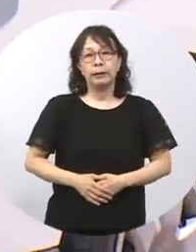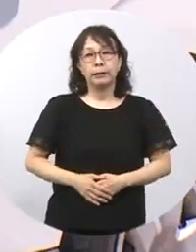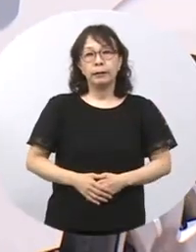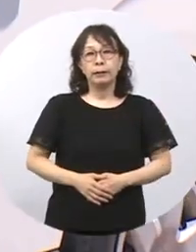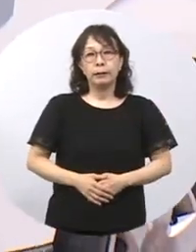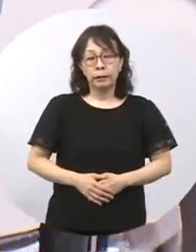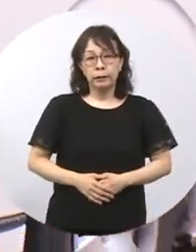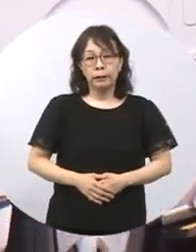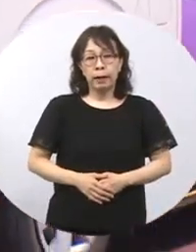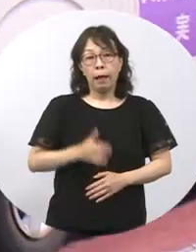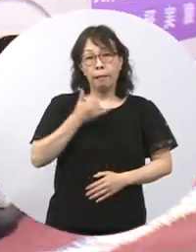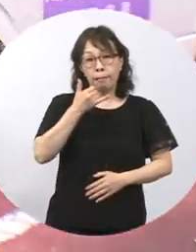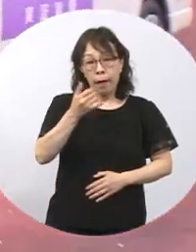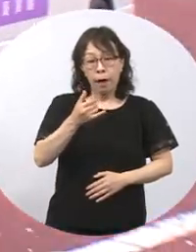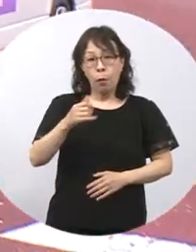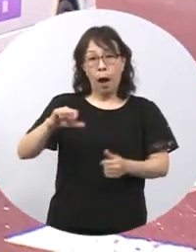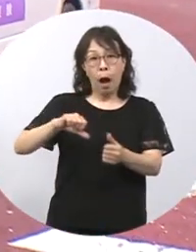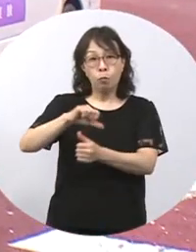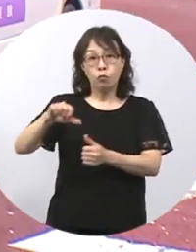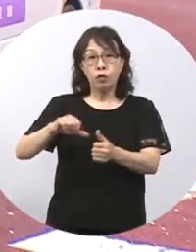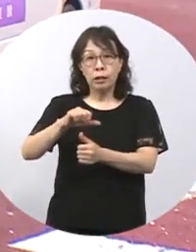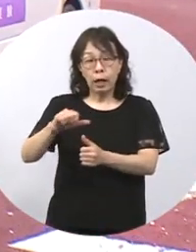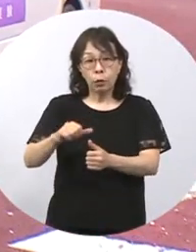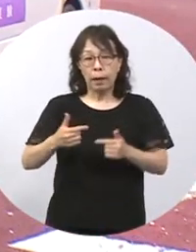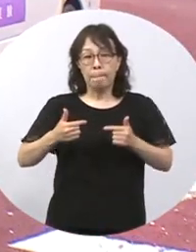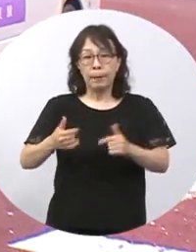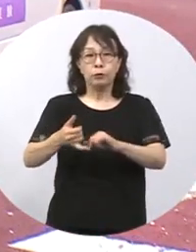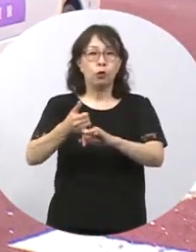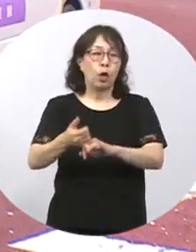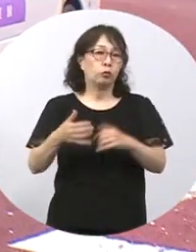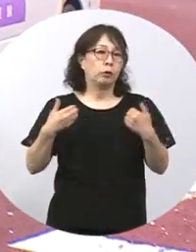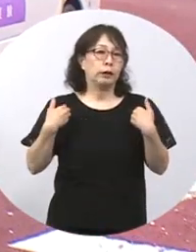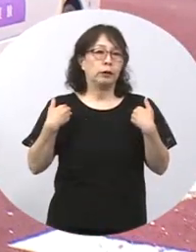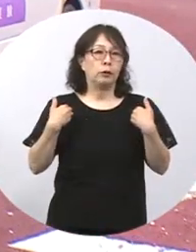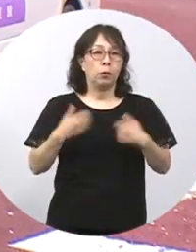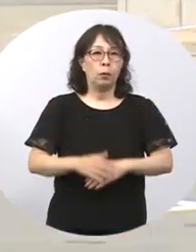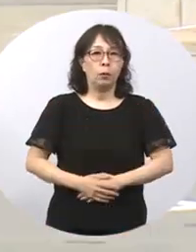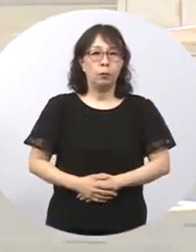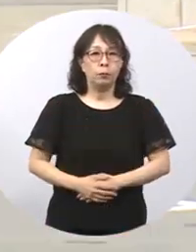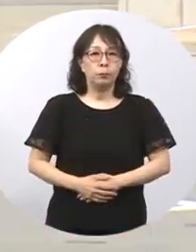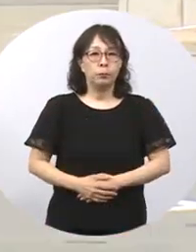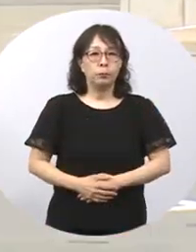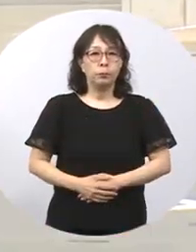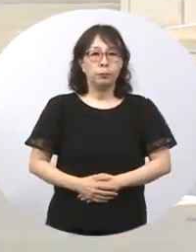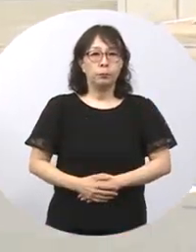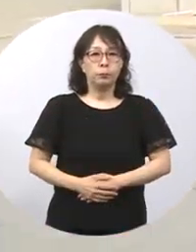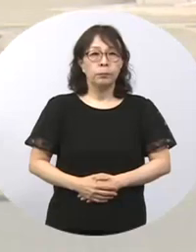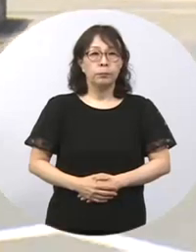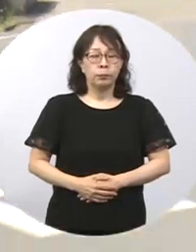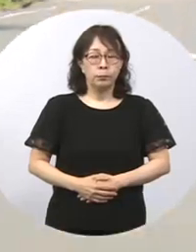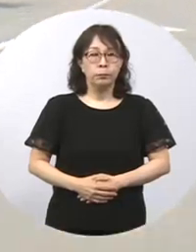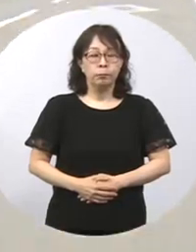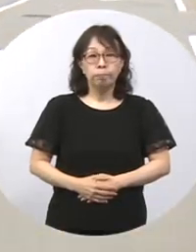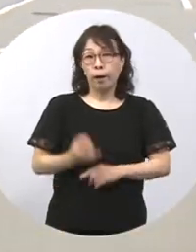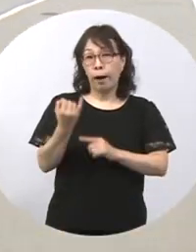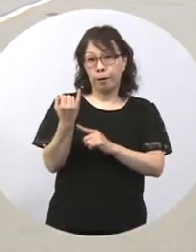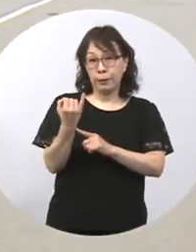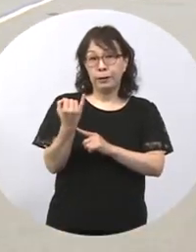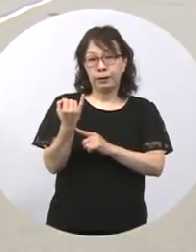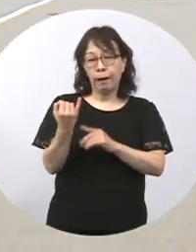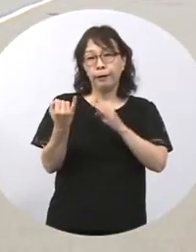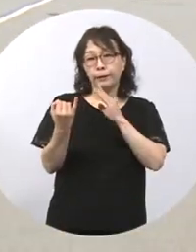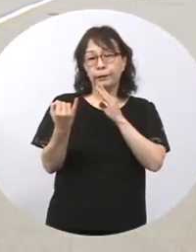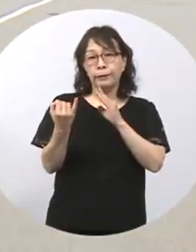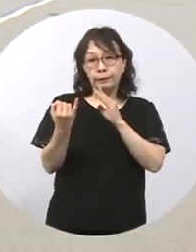そのため電話やアプリなどで配車予約をする必要があるんです。そこで加賀美さんが